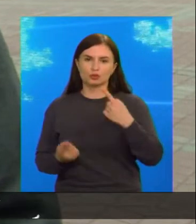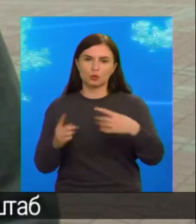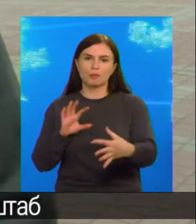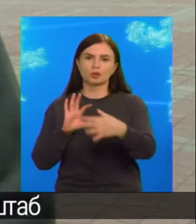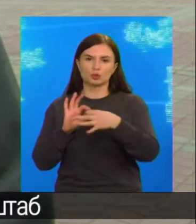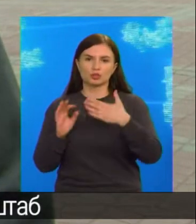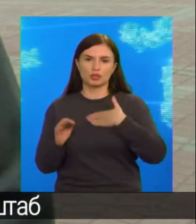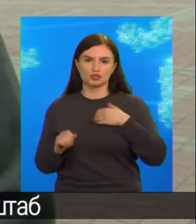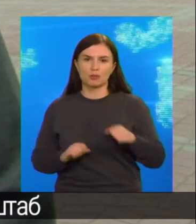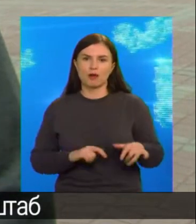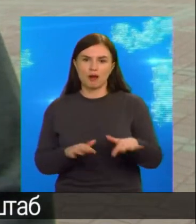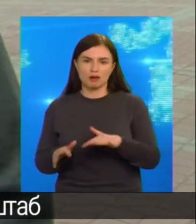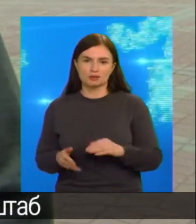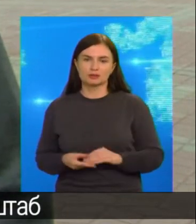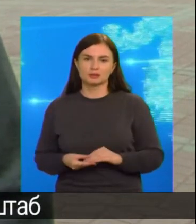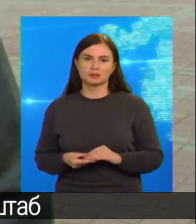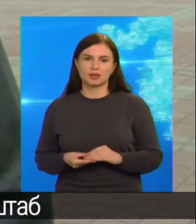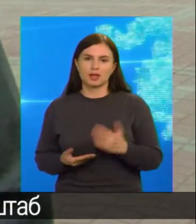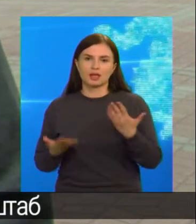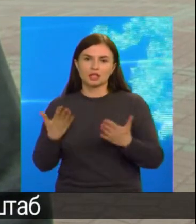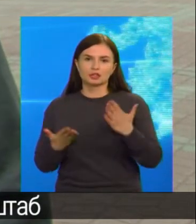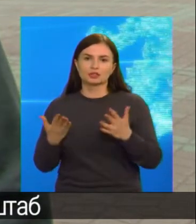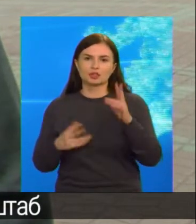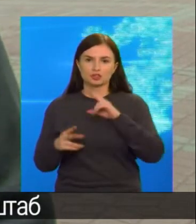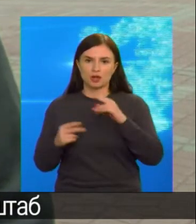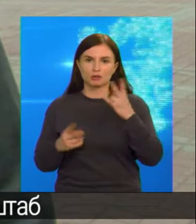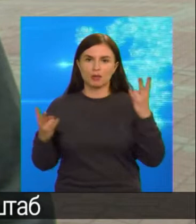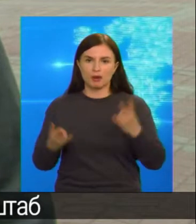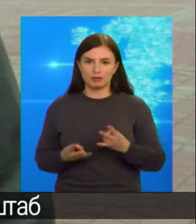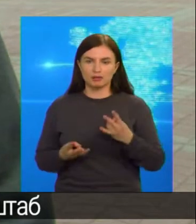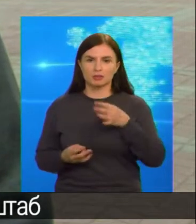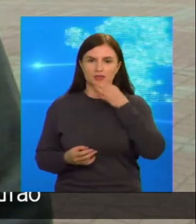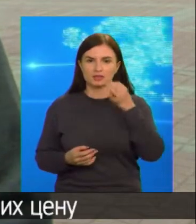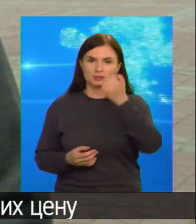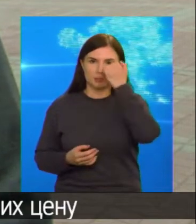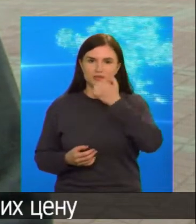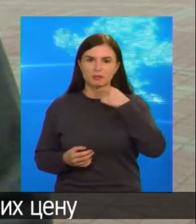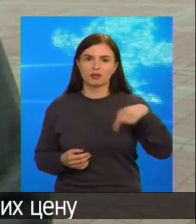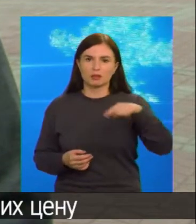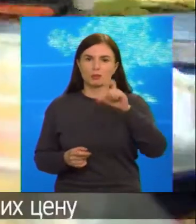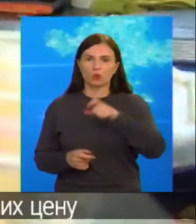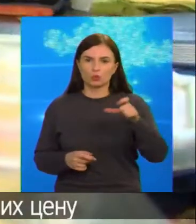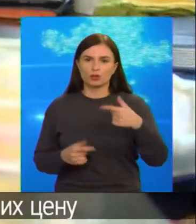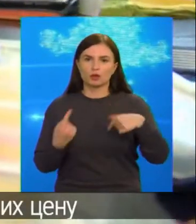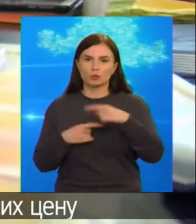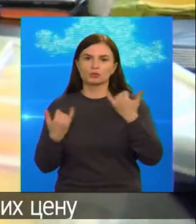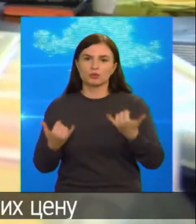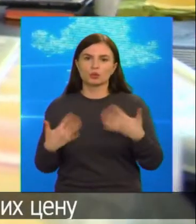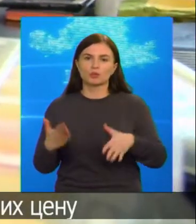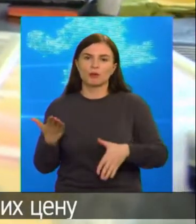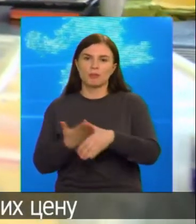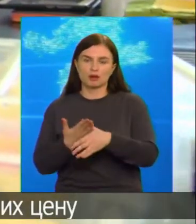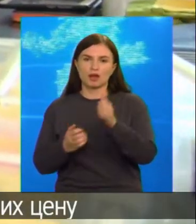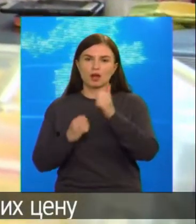акции, если они считают необходимым выразить спасибо, да, сказать тем людям, которые им сегодня уже помогли. Каждый